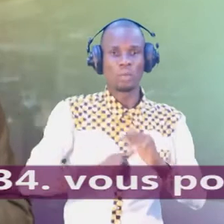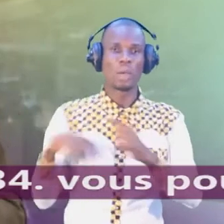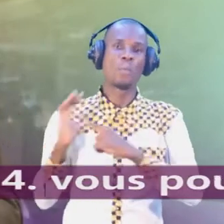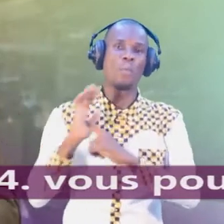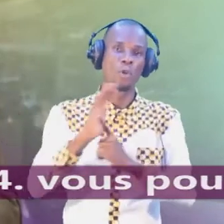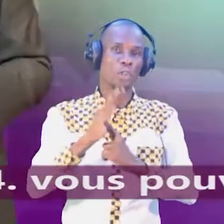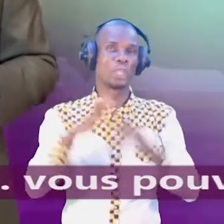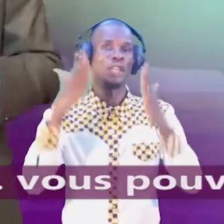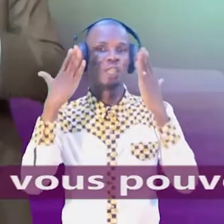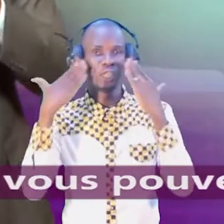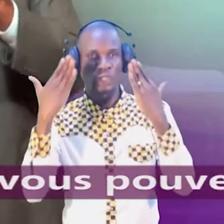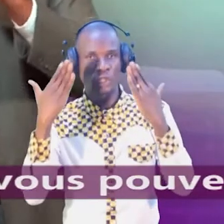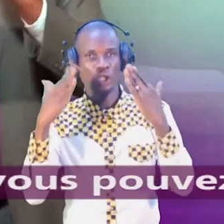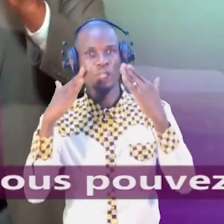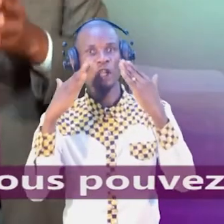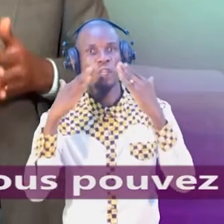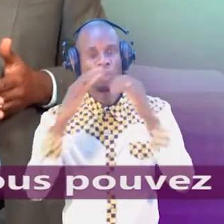limemia oto sengeli kofesa na nzambe